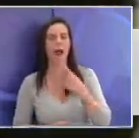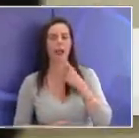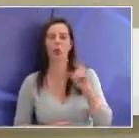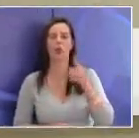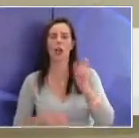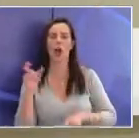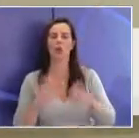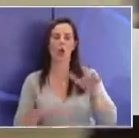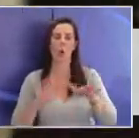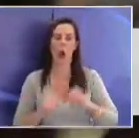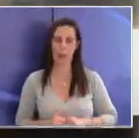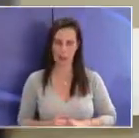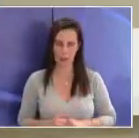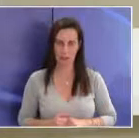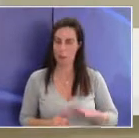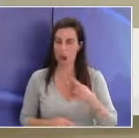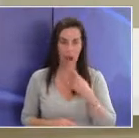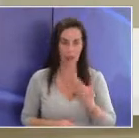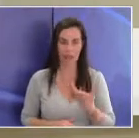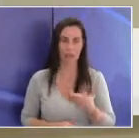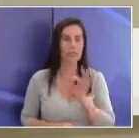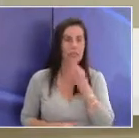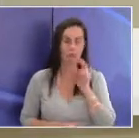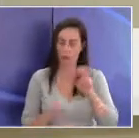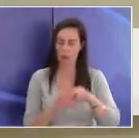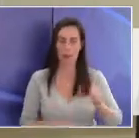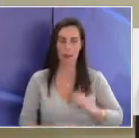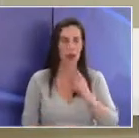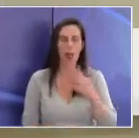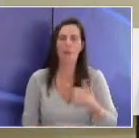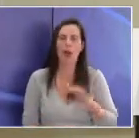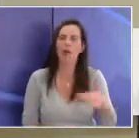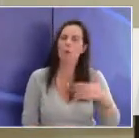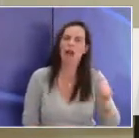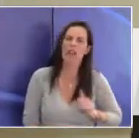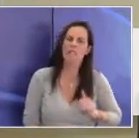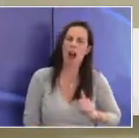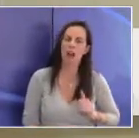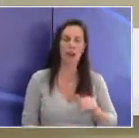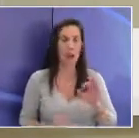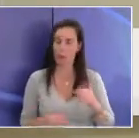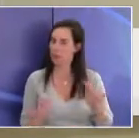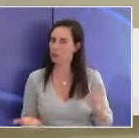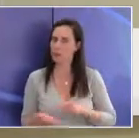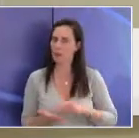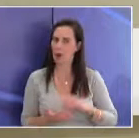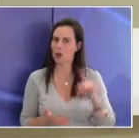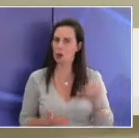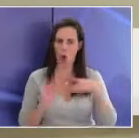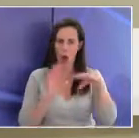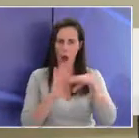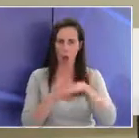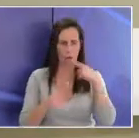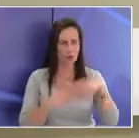כל אנשי הקואליציה האלה? מה יגידו לנערים שעומדים להתגייס ואומרים, למה רק אנחנו? עכשיו, באמת אין הצדקה שכל החוקים